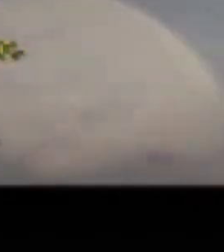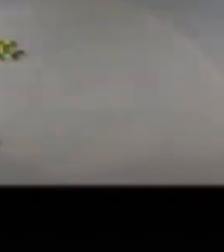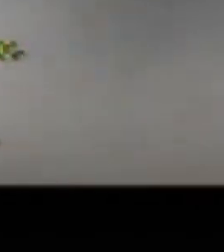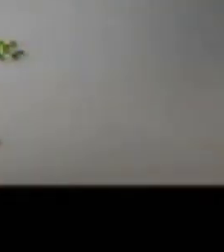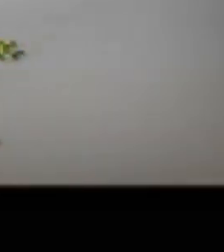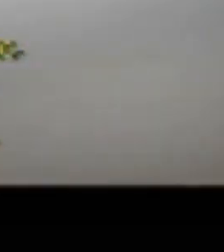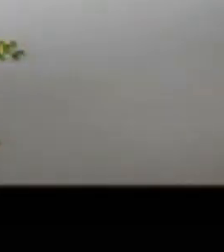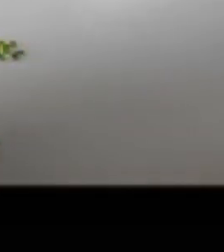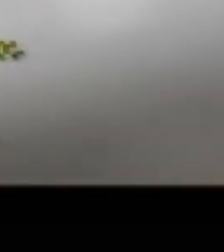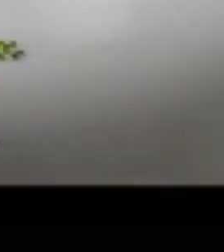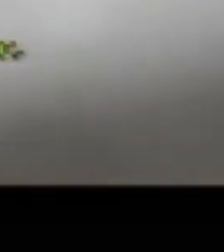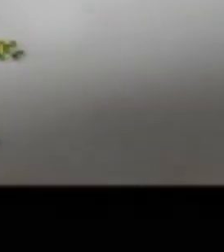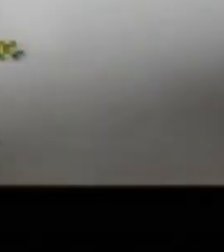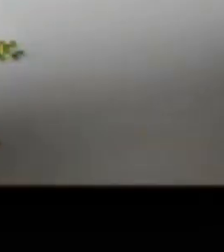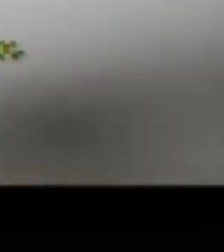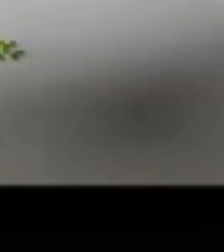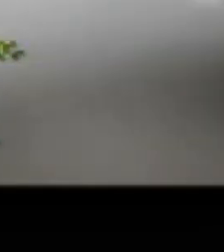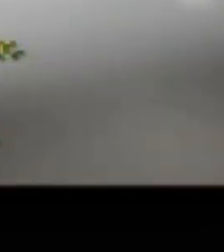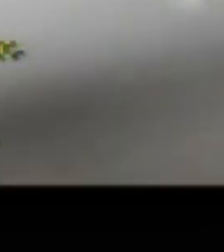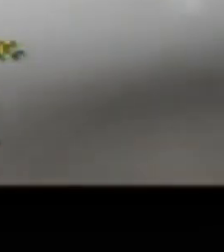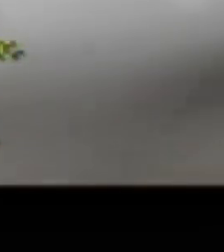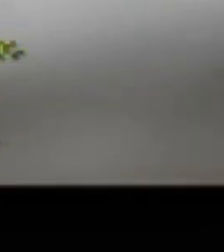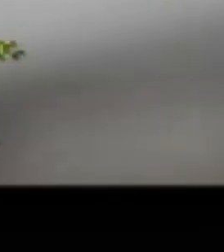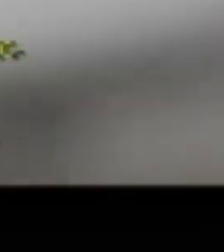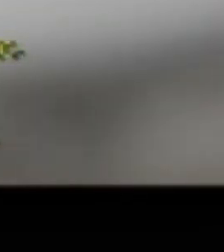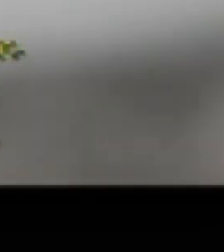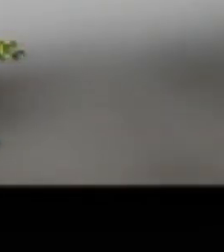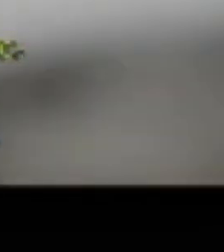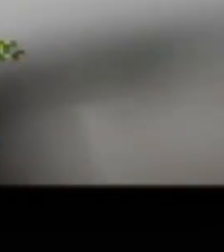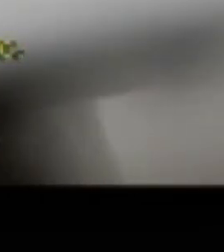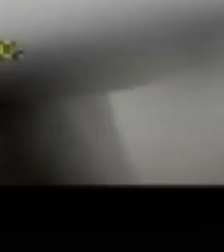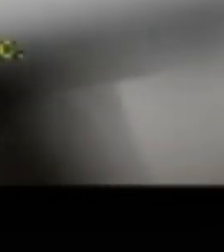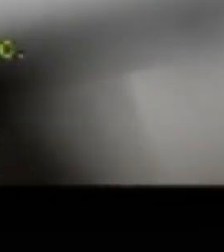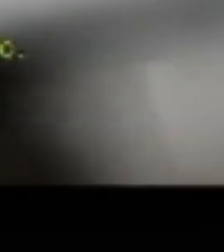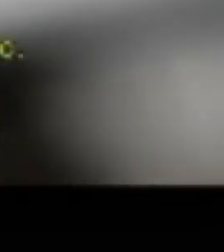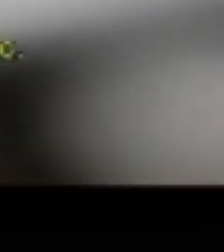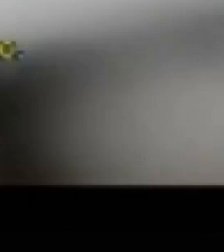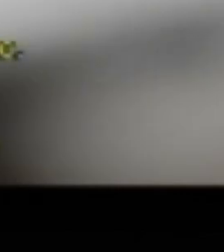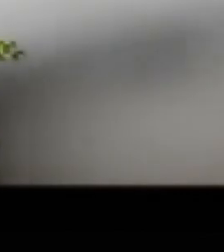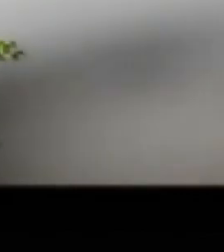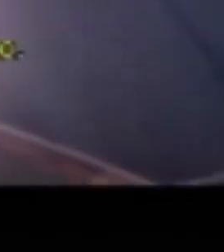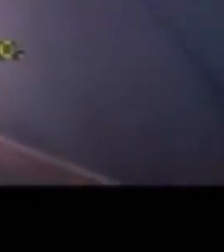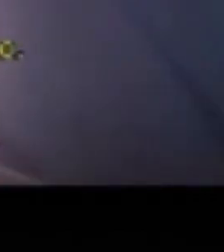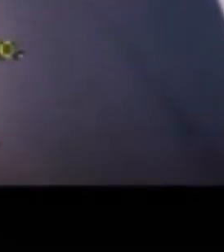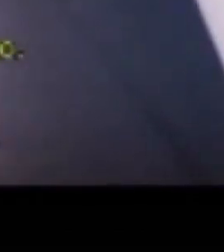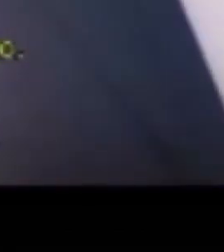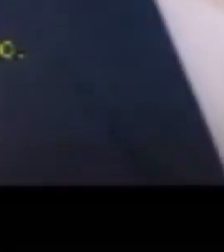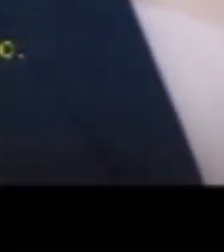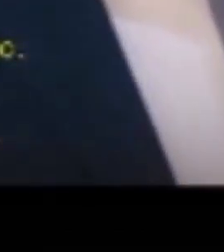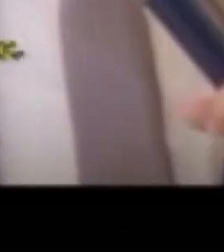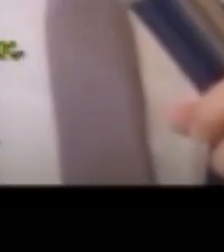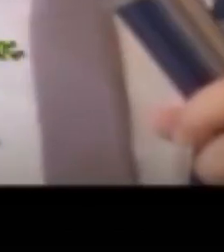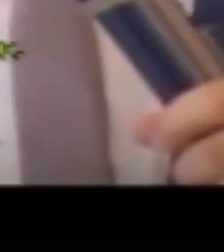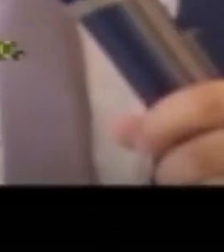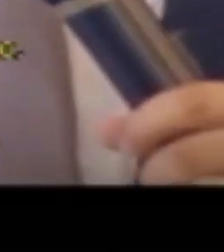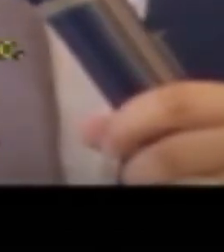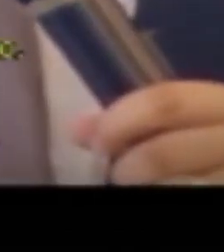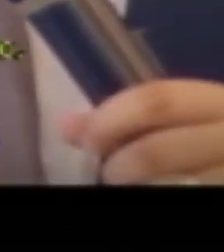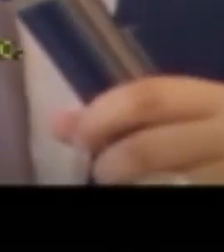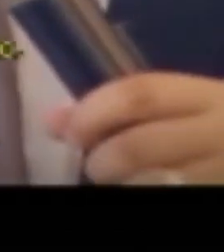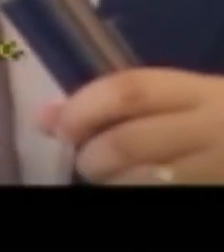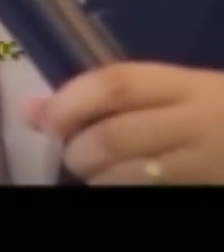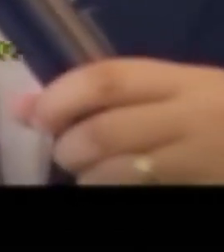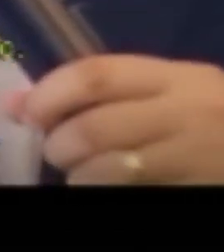سني انجب تشويس ايسوس انجب